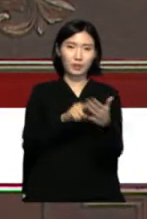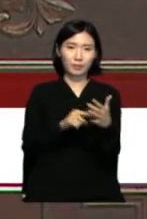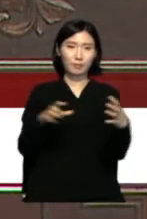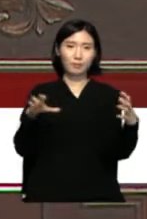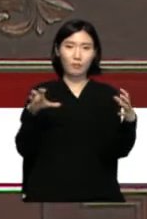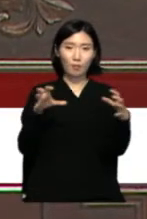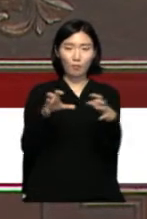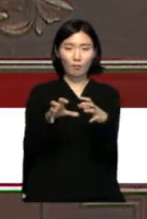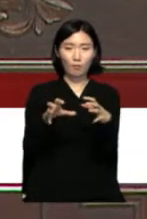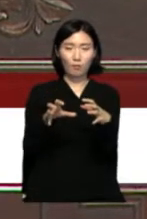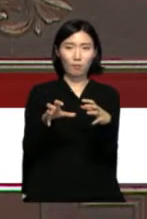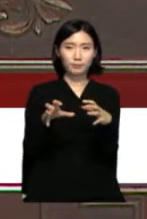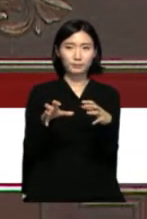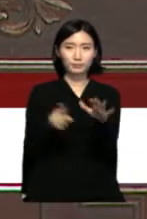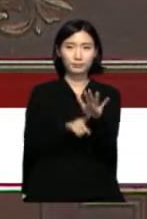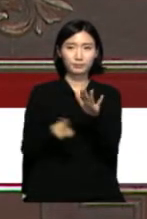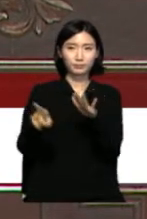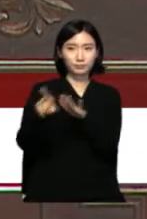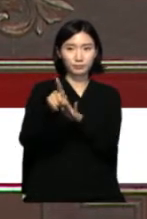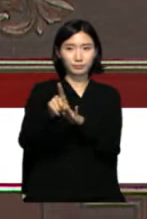담아서 선진